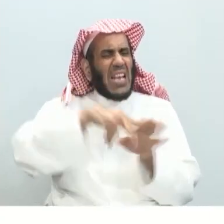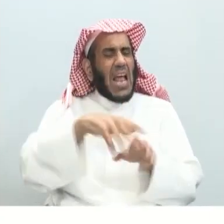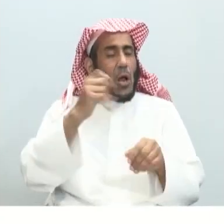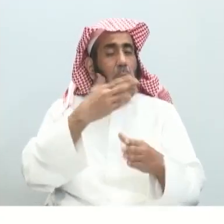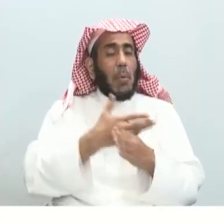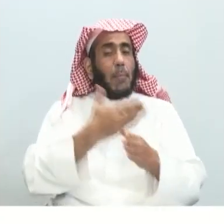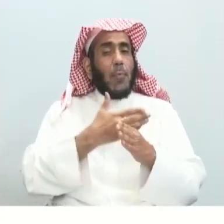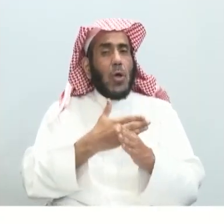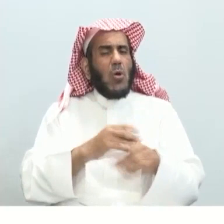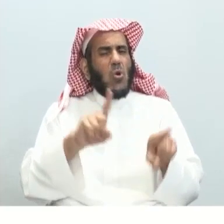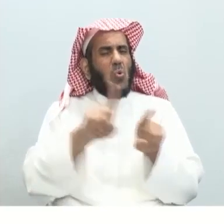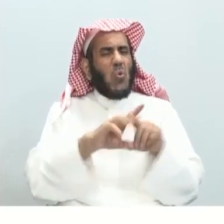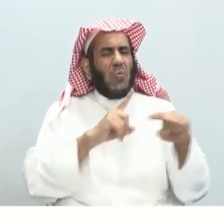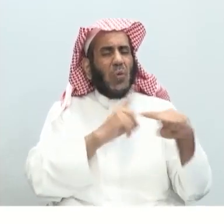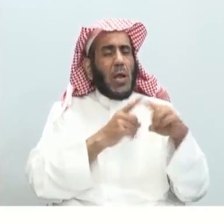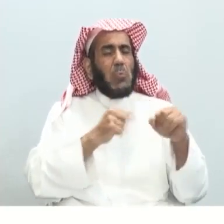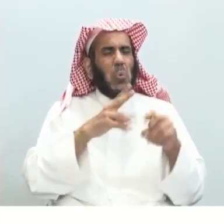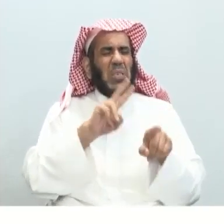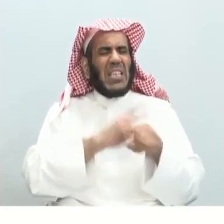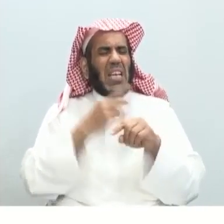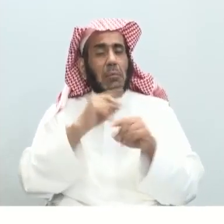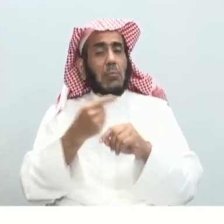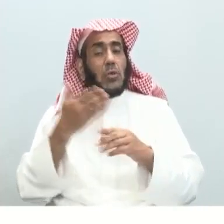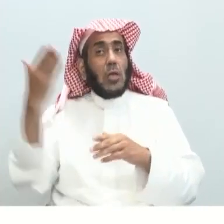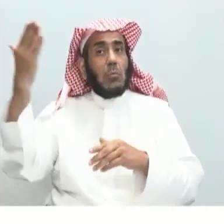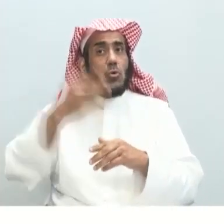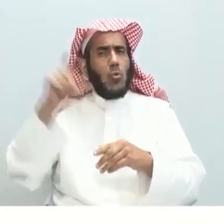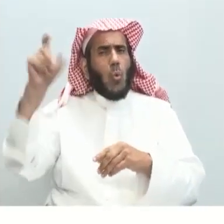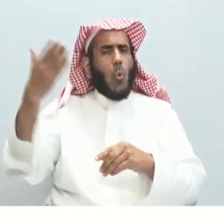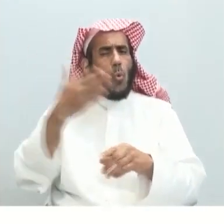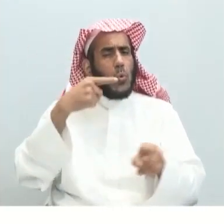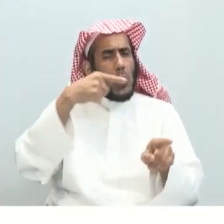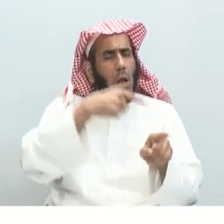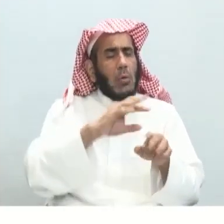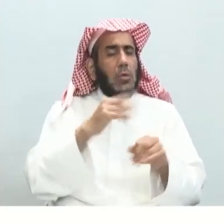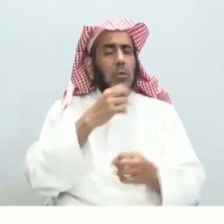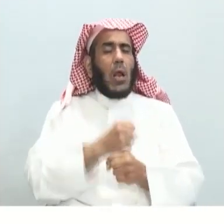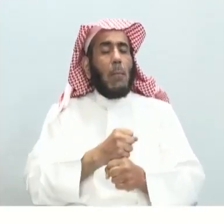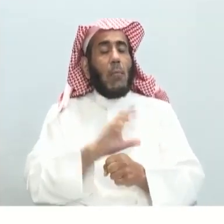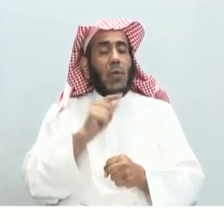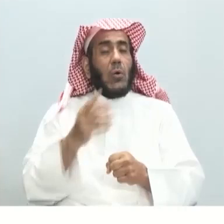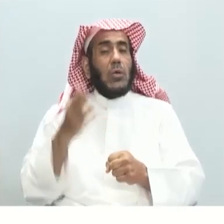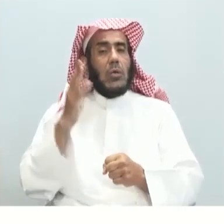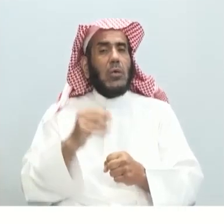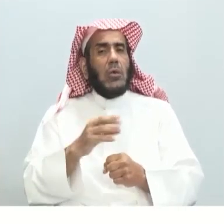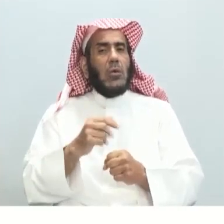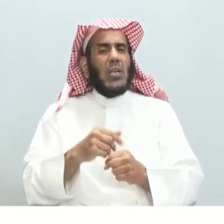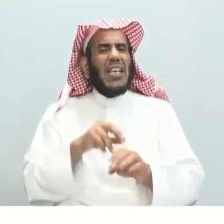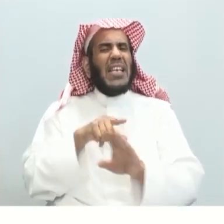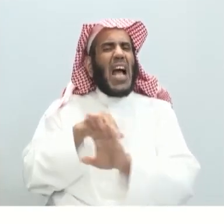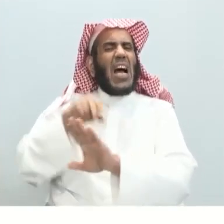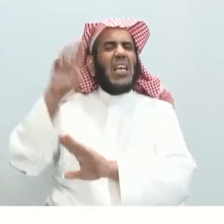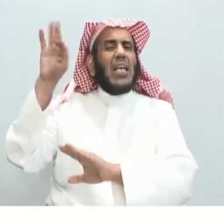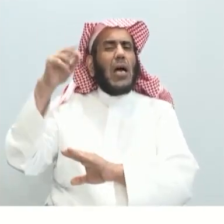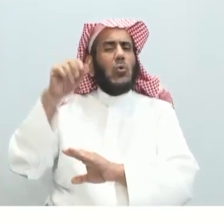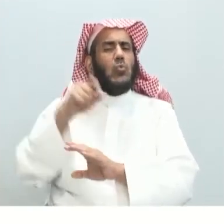بسبب كفرهم وتكذيبهم بما جاءت به الرسل عليهم السلام في قوله تعالى يعرجون ما